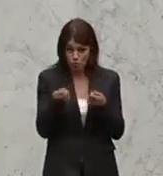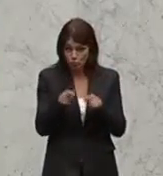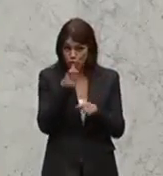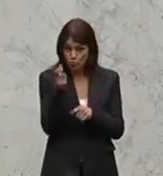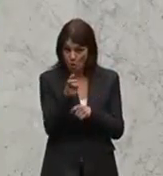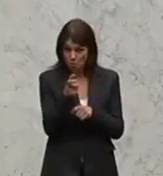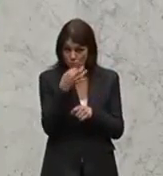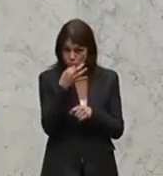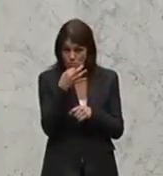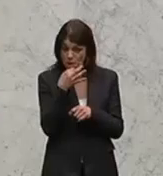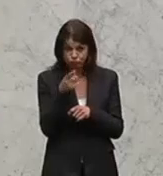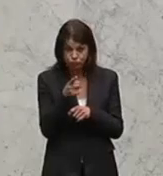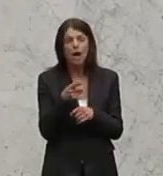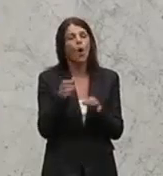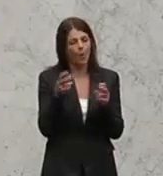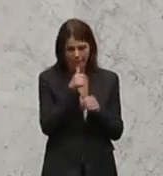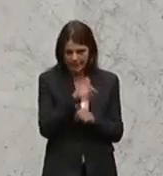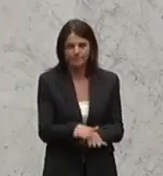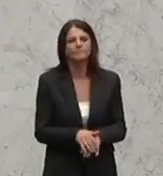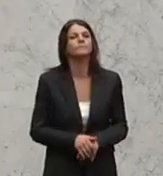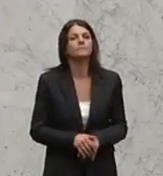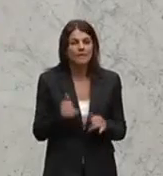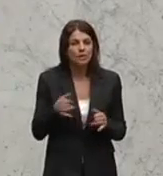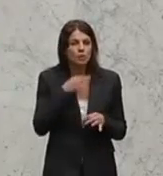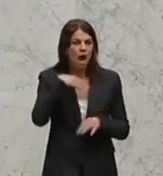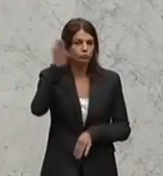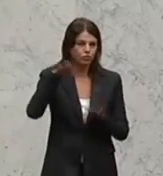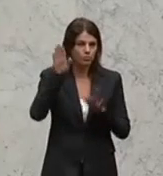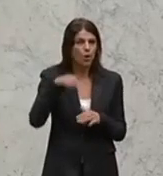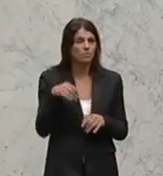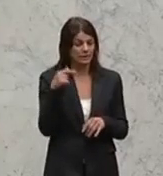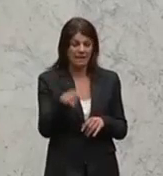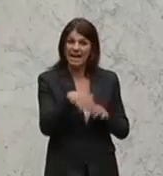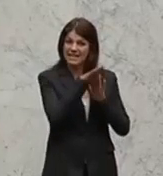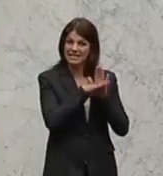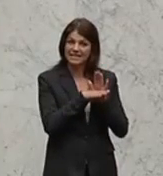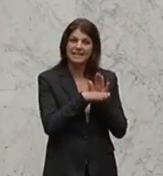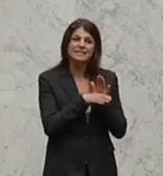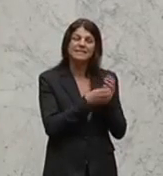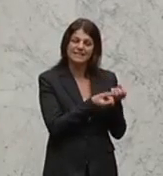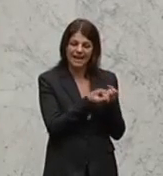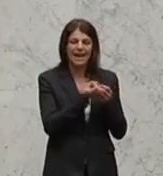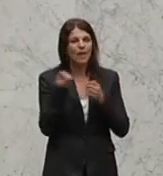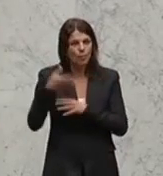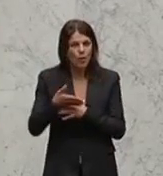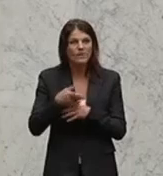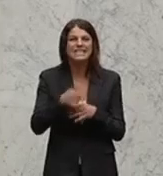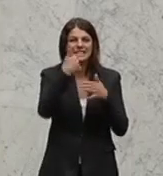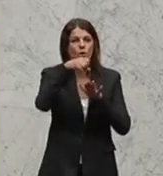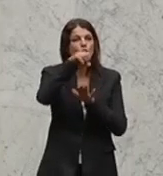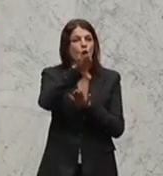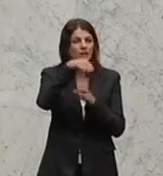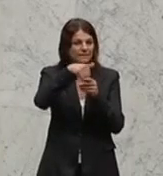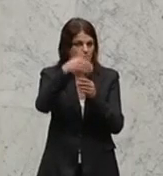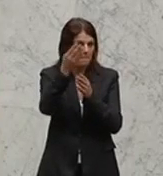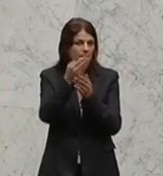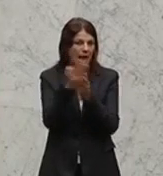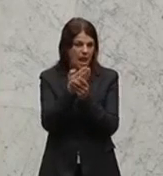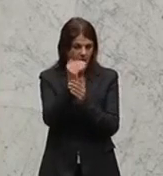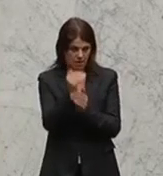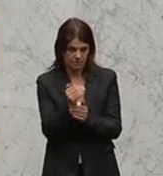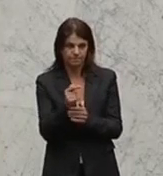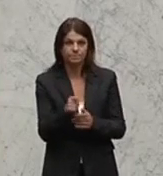nicht? Das ist nicht der Fall. Wir kommen zur Abstimmung über den Gesetzentwurf in 619 der Beilagen.